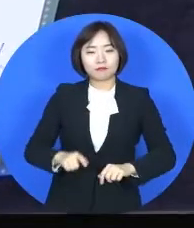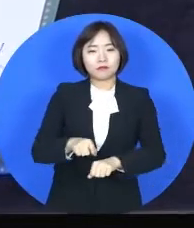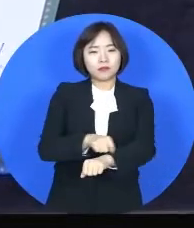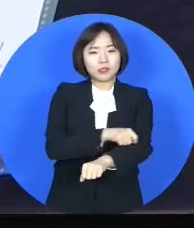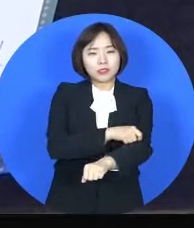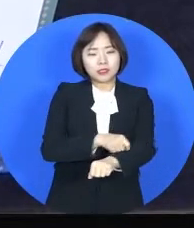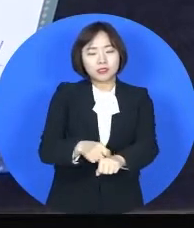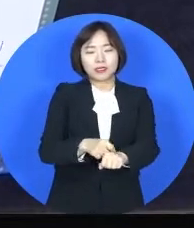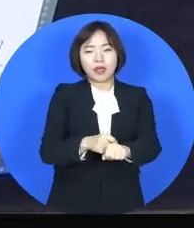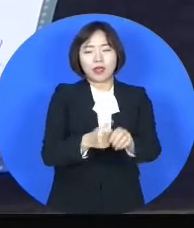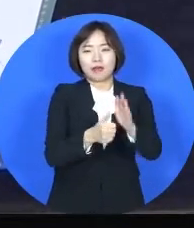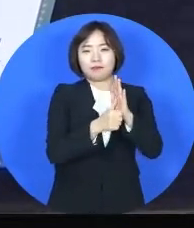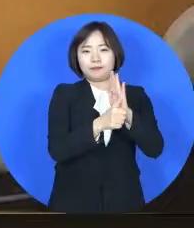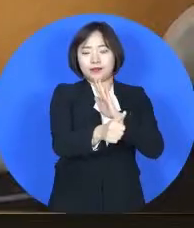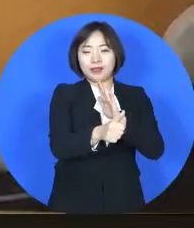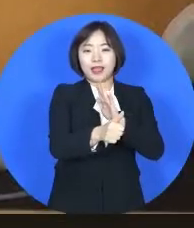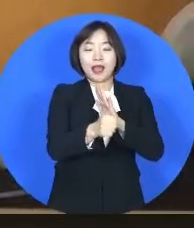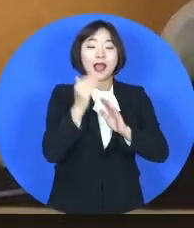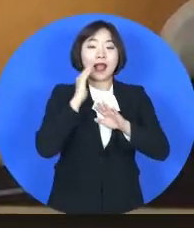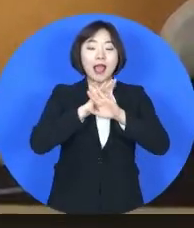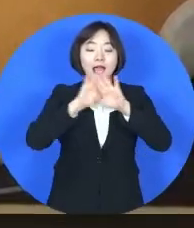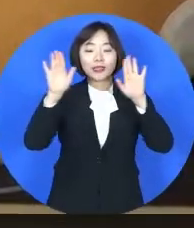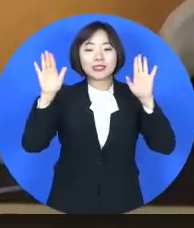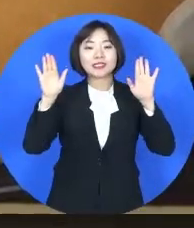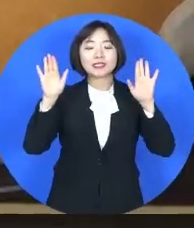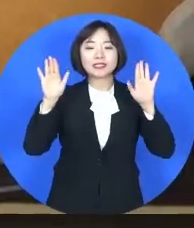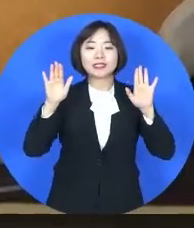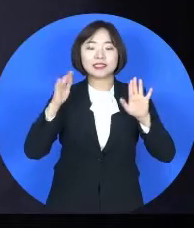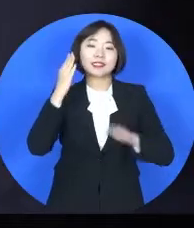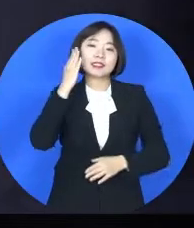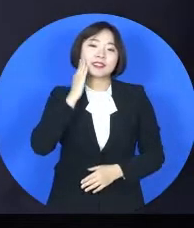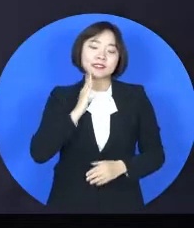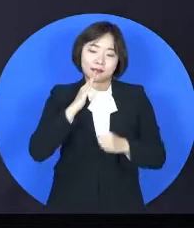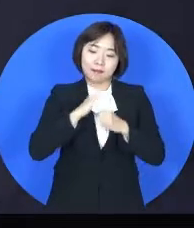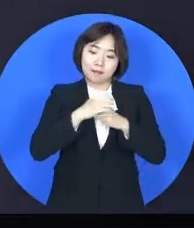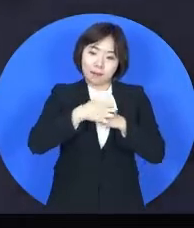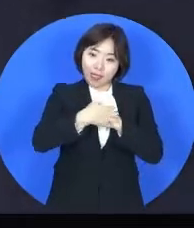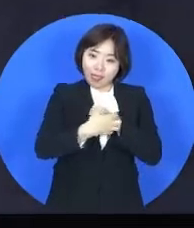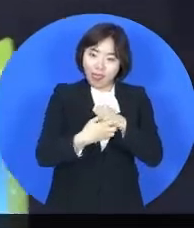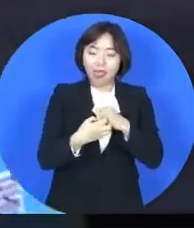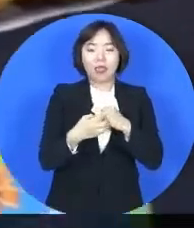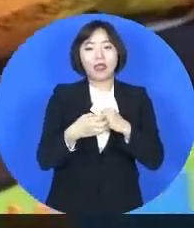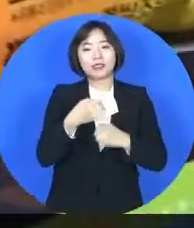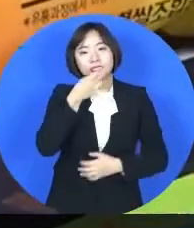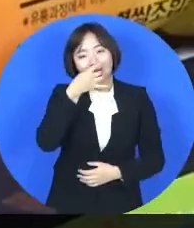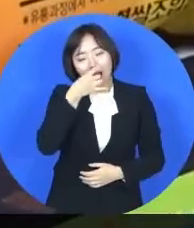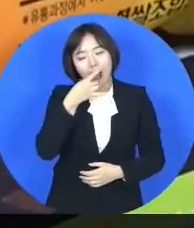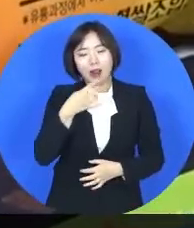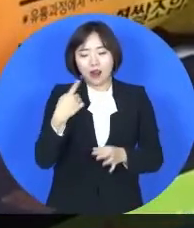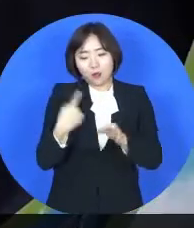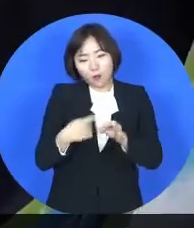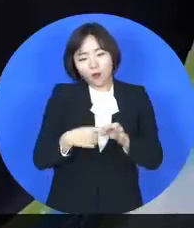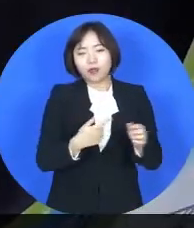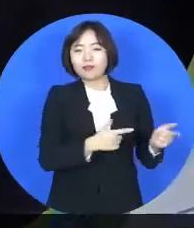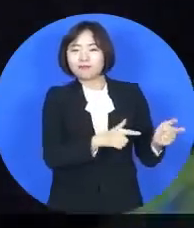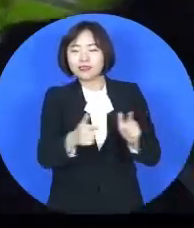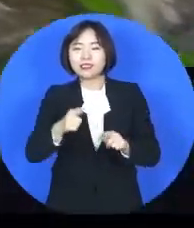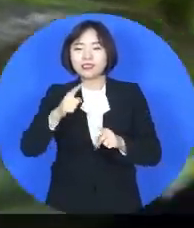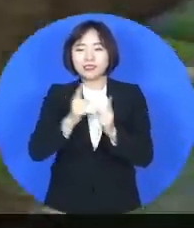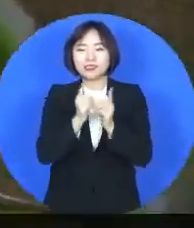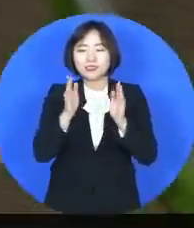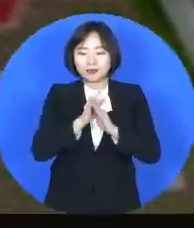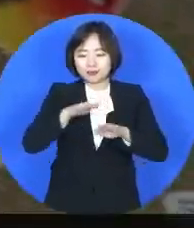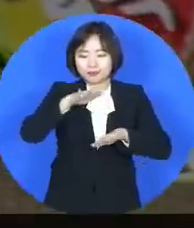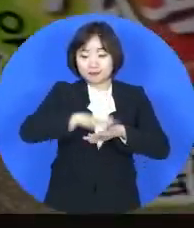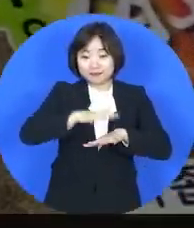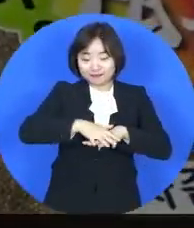천안시 농특산물 공동 브랜드인 한해 그린 천안배를 비롯해 천안 흥타령 쌀, 잡곡 등 우리 지역에서 직접